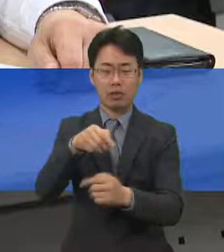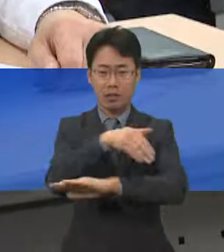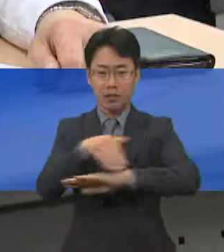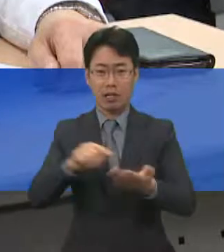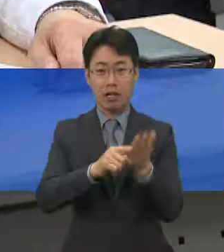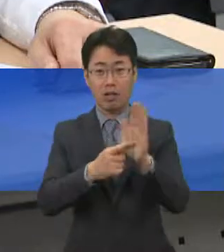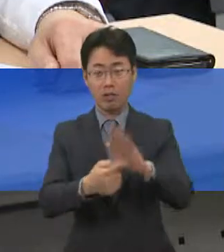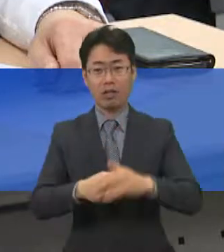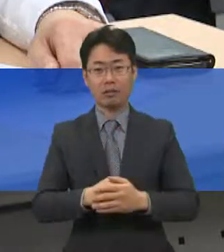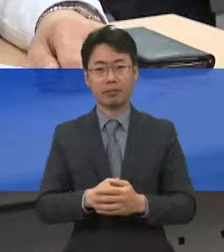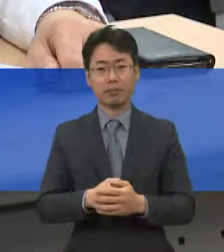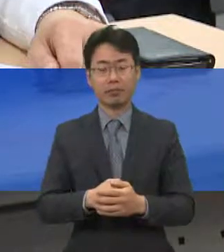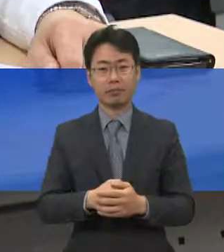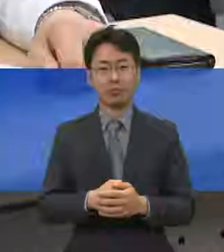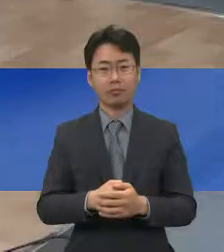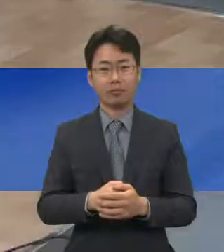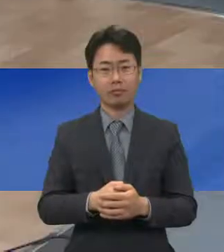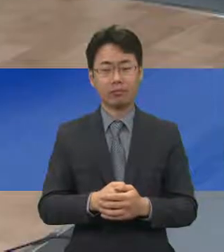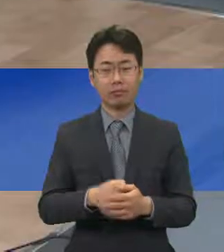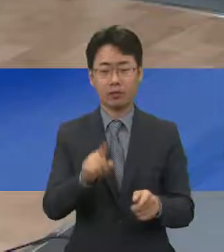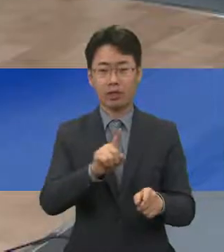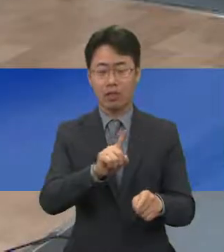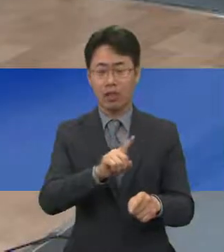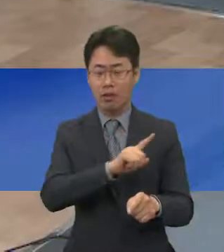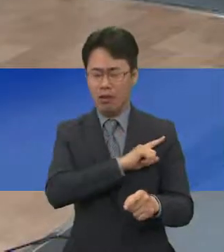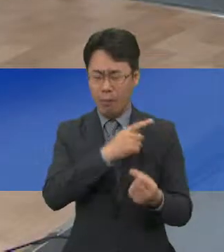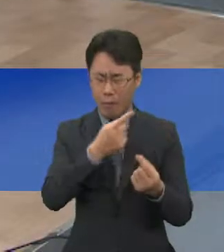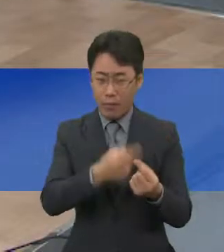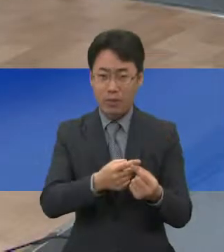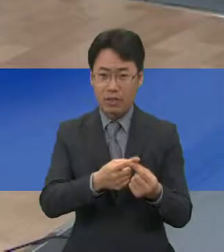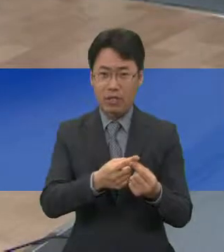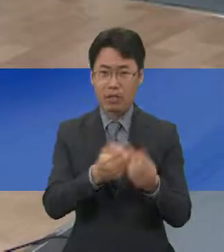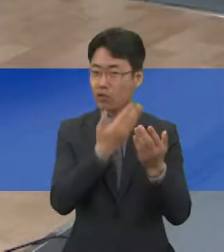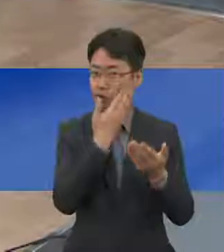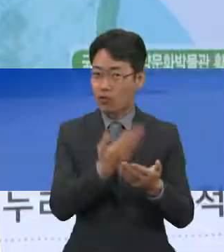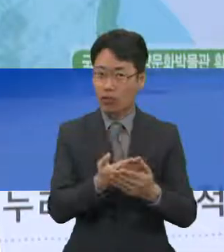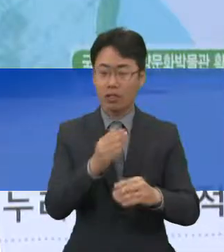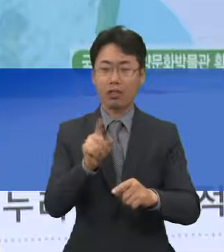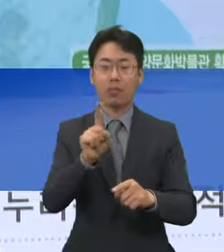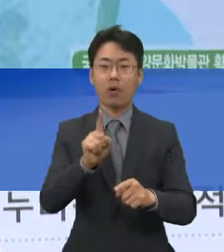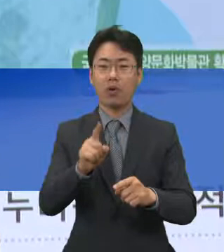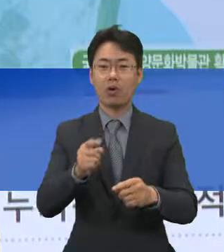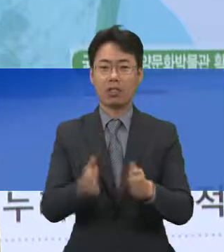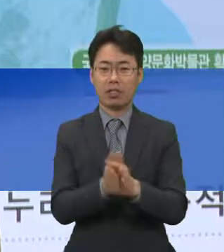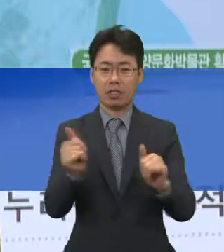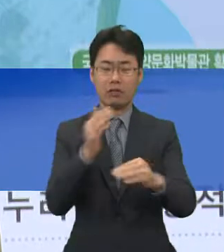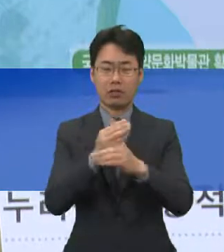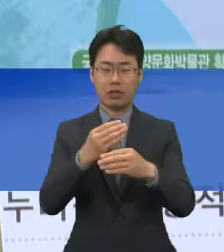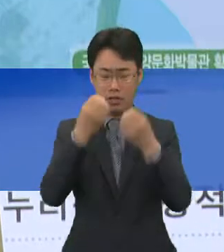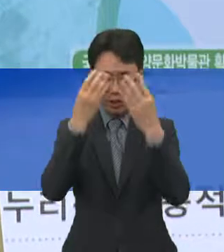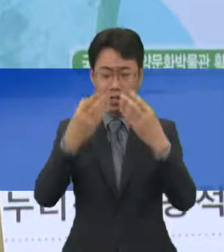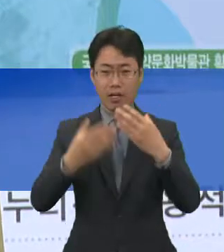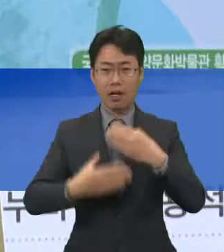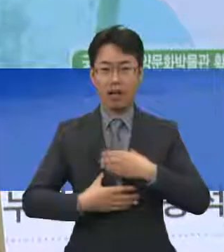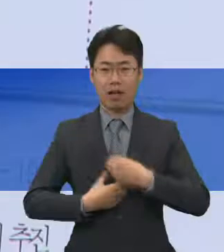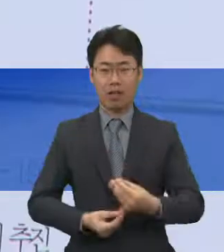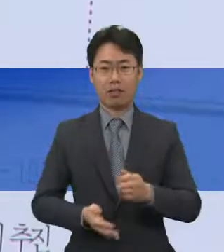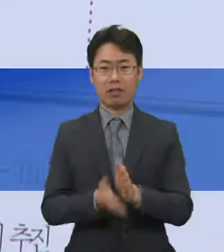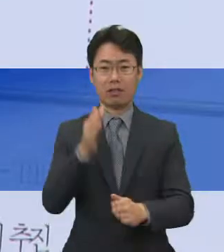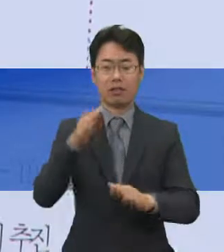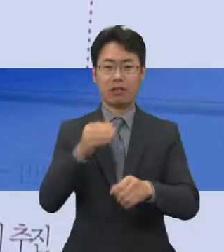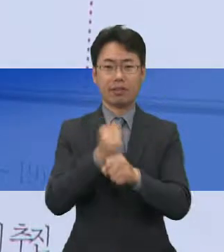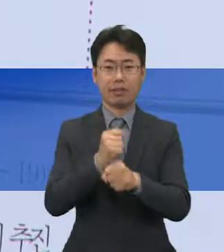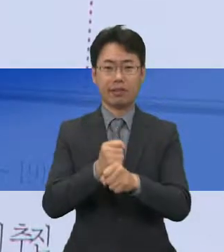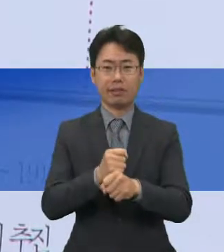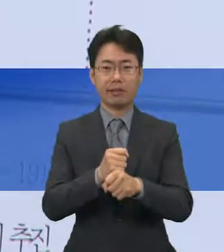계획을 밝혔습니다. 올해 포항시정의 첫 번째 핵심 전략은 시민 중심, 새로운 안전도시 건설입니다. 우선